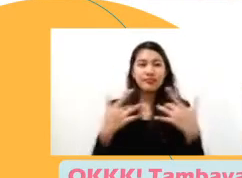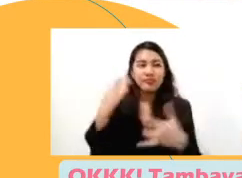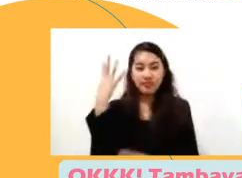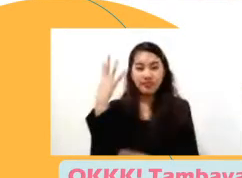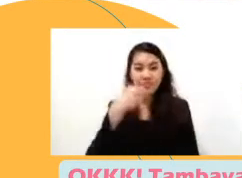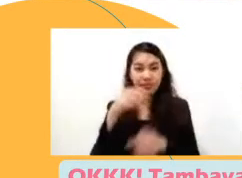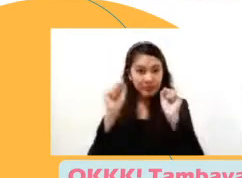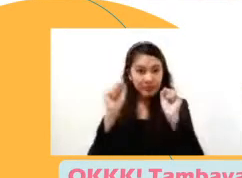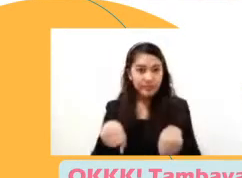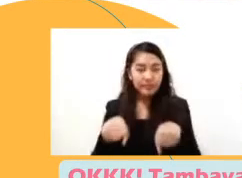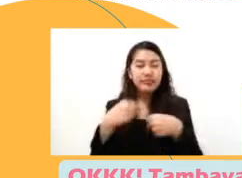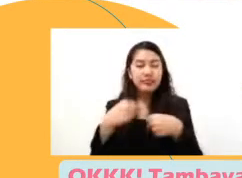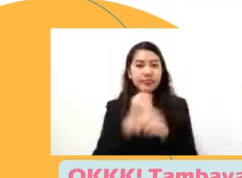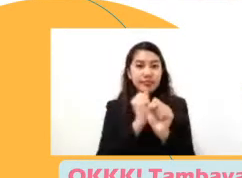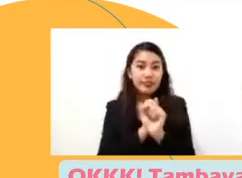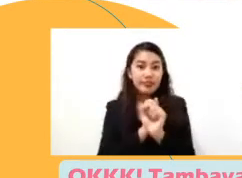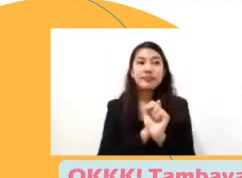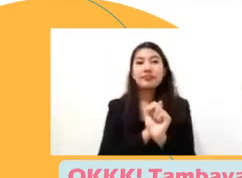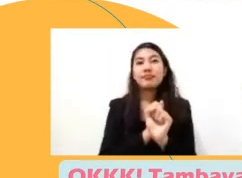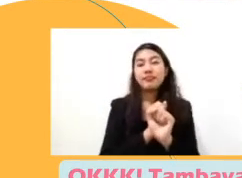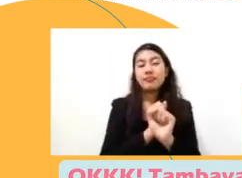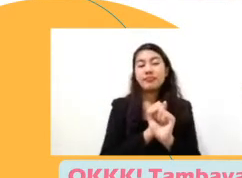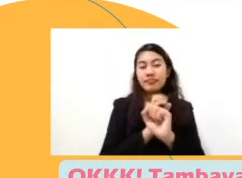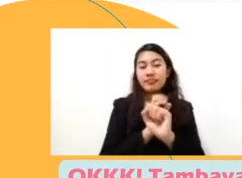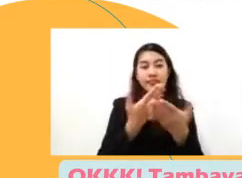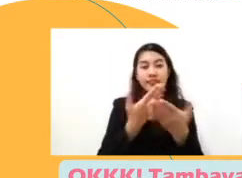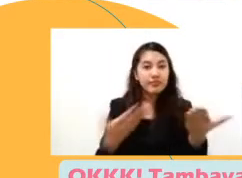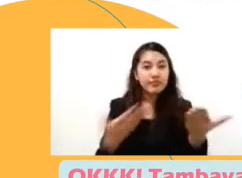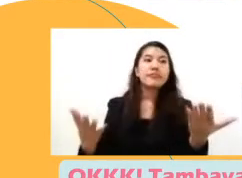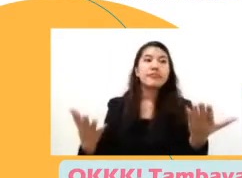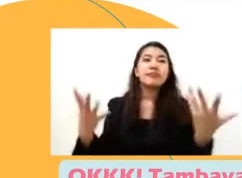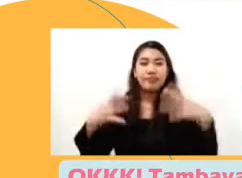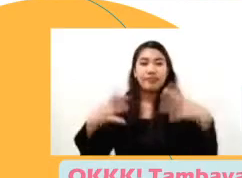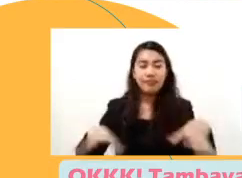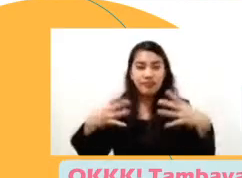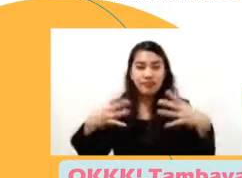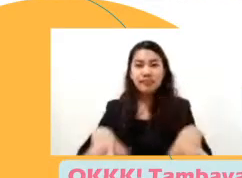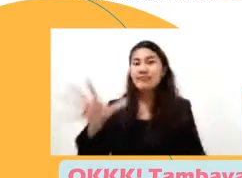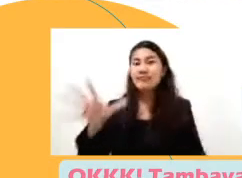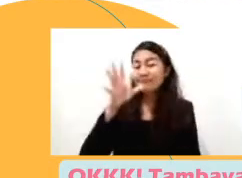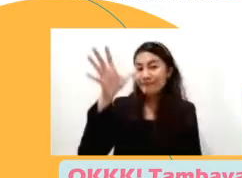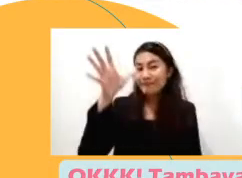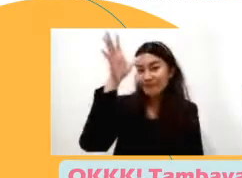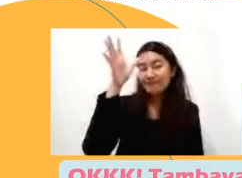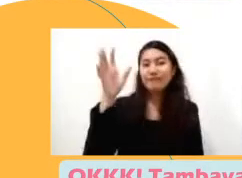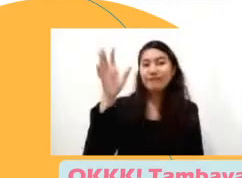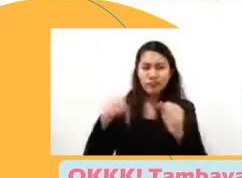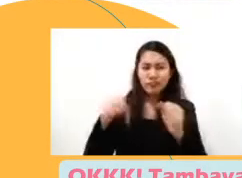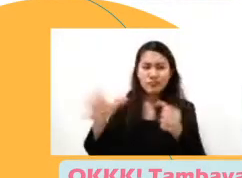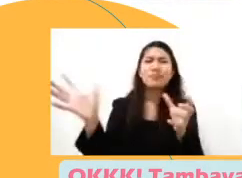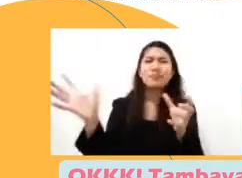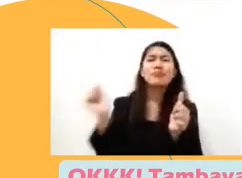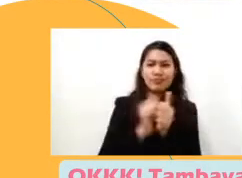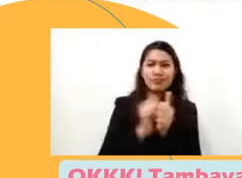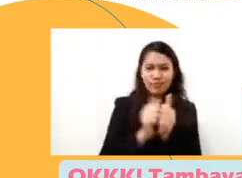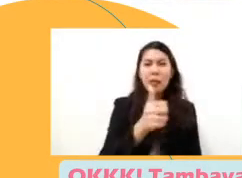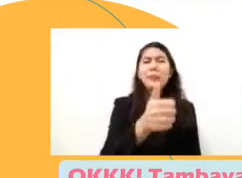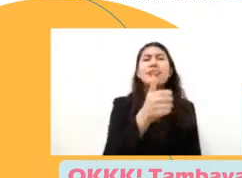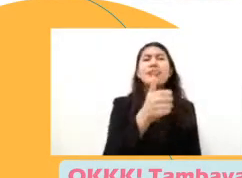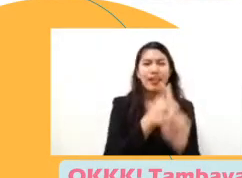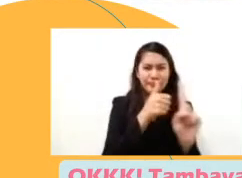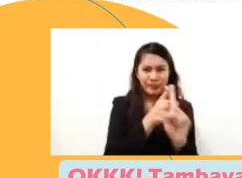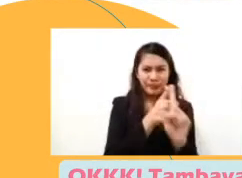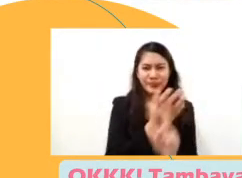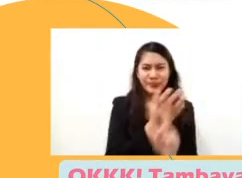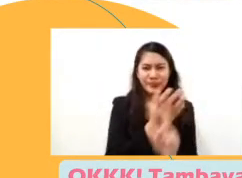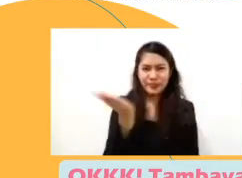props, costumes. Gusto nyo, isama nyo yung mga nanay nyo, kapitbahay nyo, mga aso at pusa. Kayo ang bahala. I'm sure madami kayong